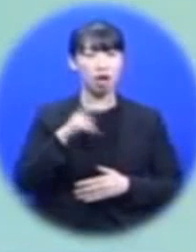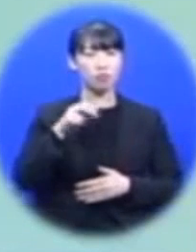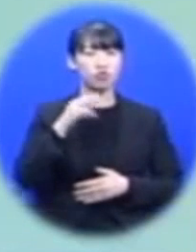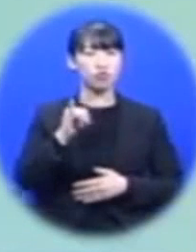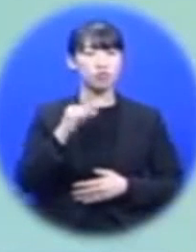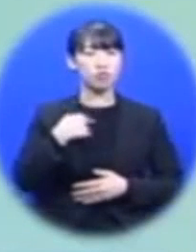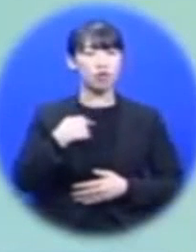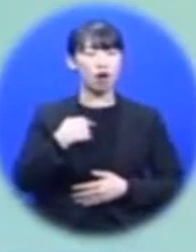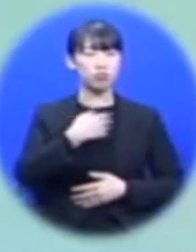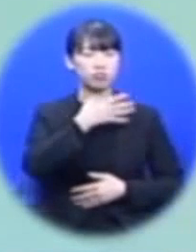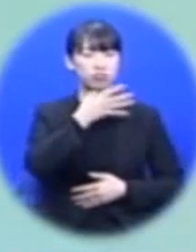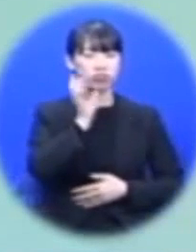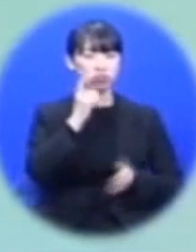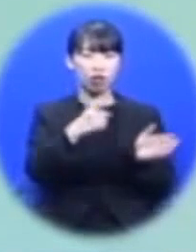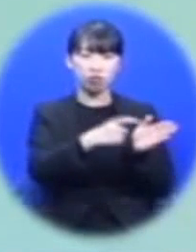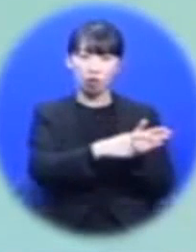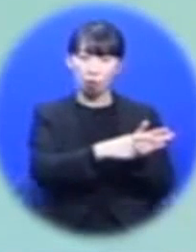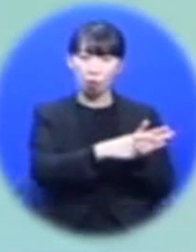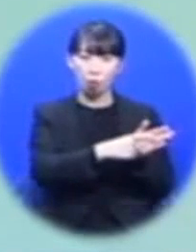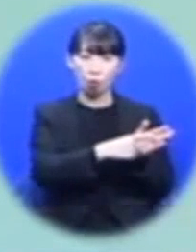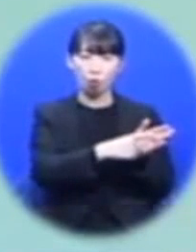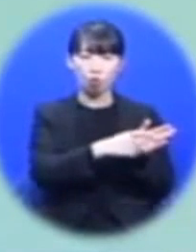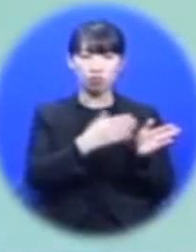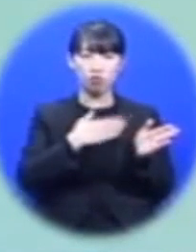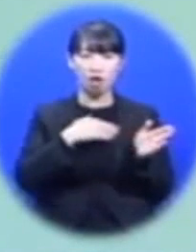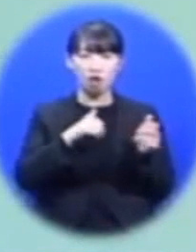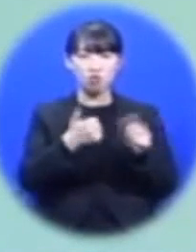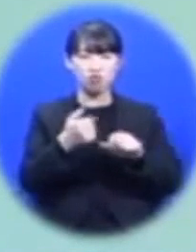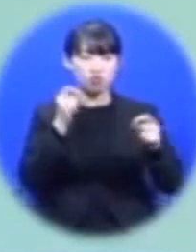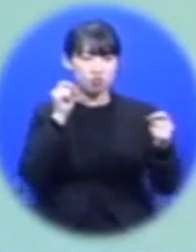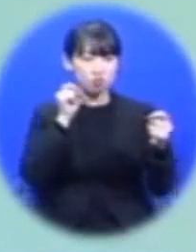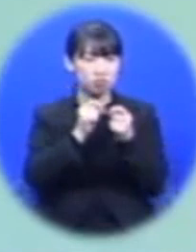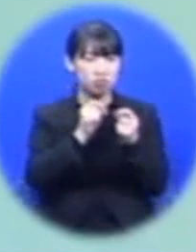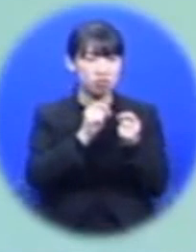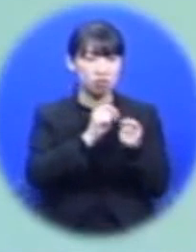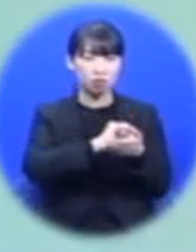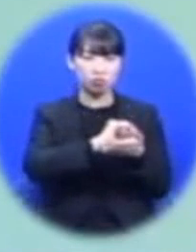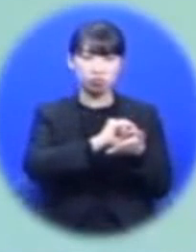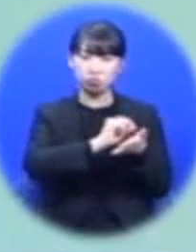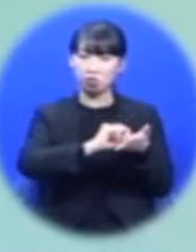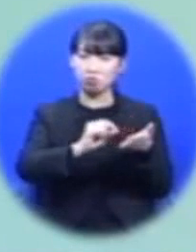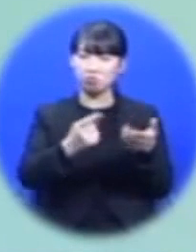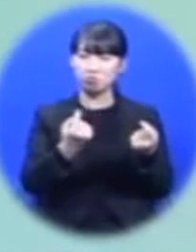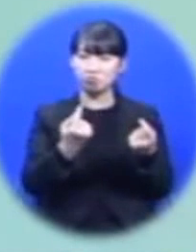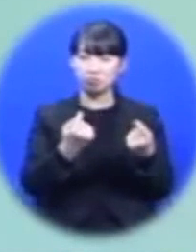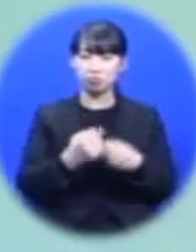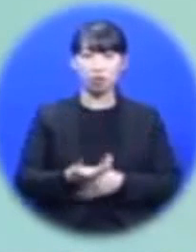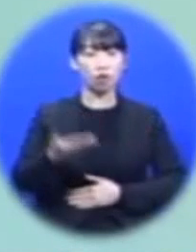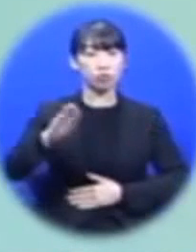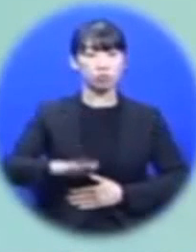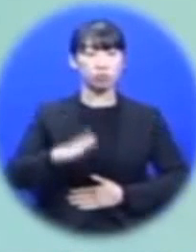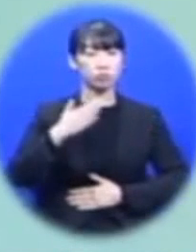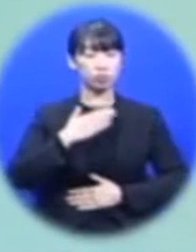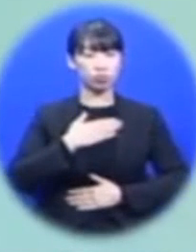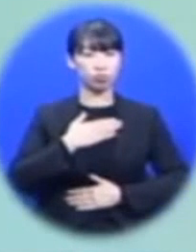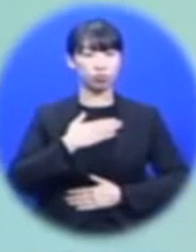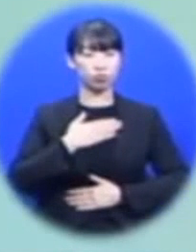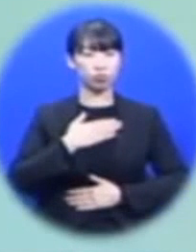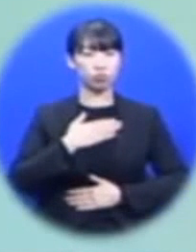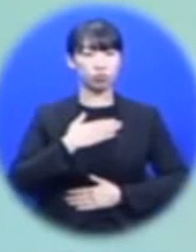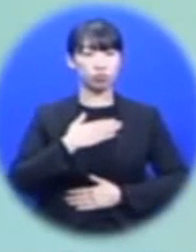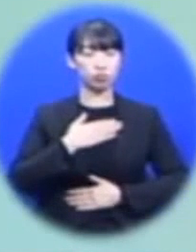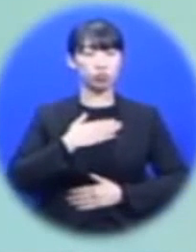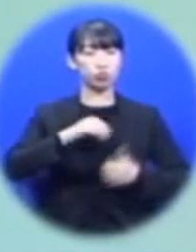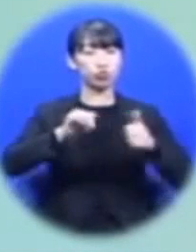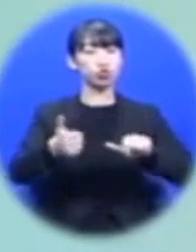들었다고 합니다 아마 제가 죽을 날이 가까웠다고 말하는 모양입니다 그러나 저는